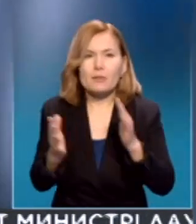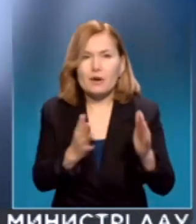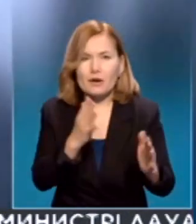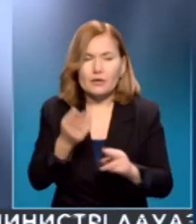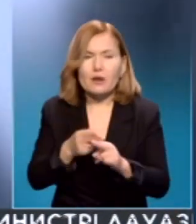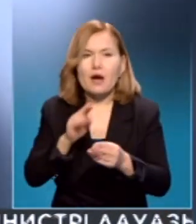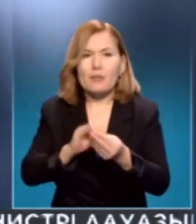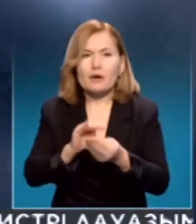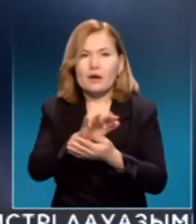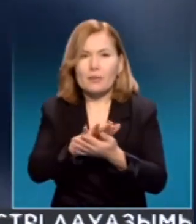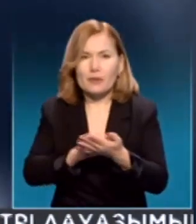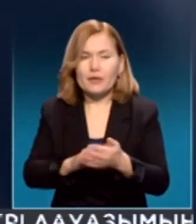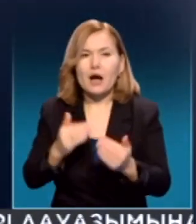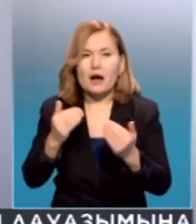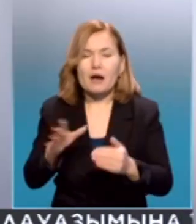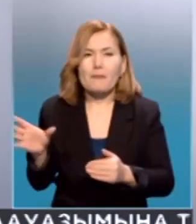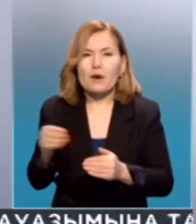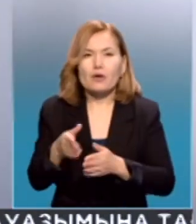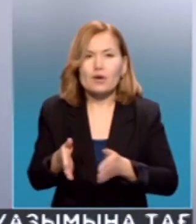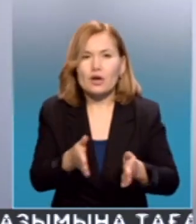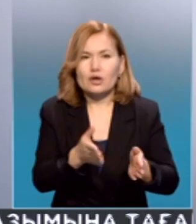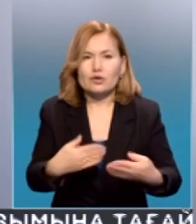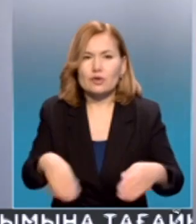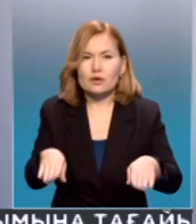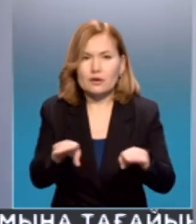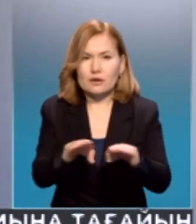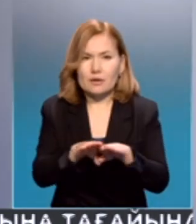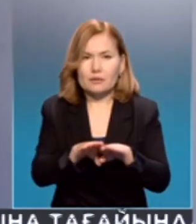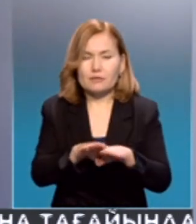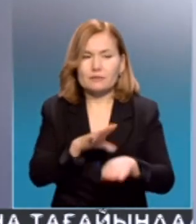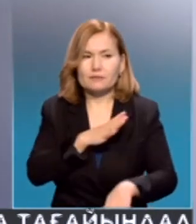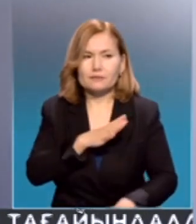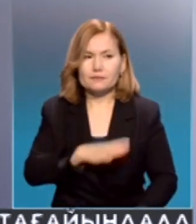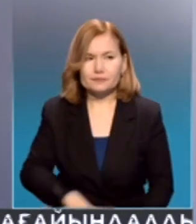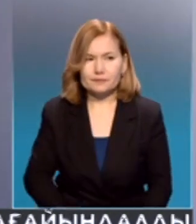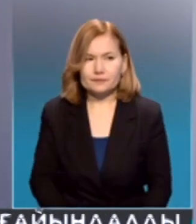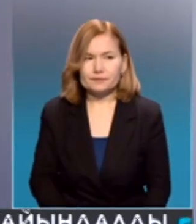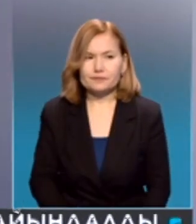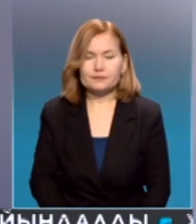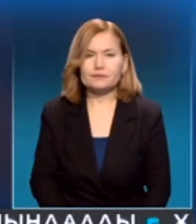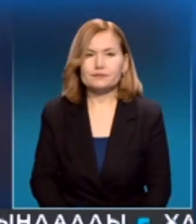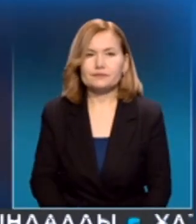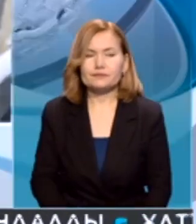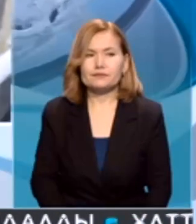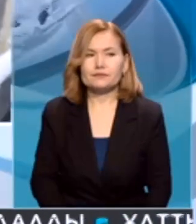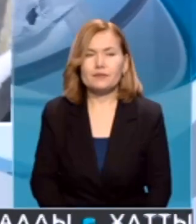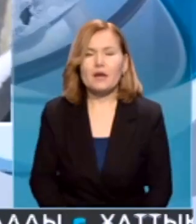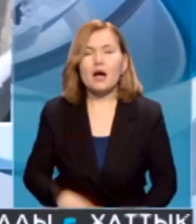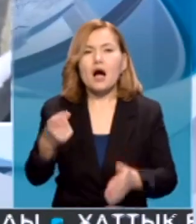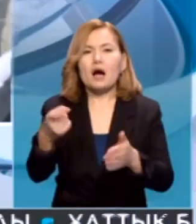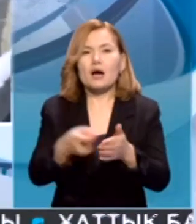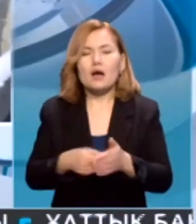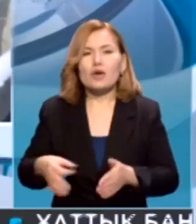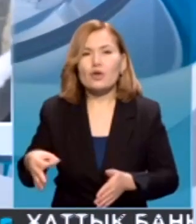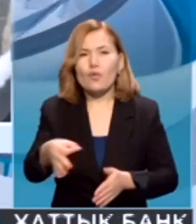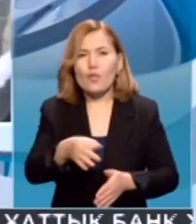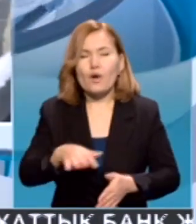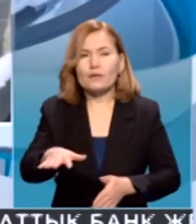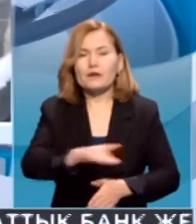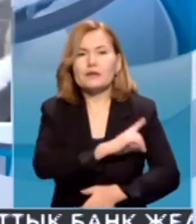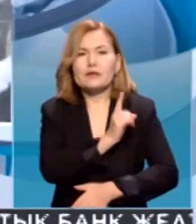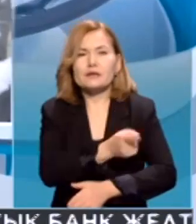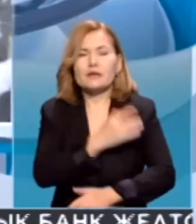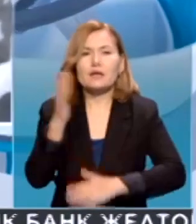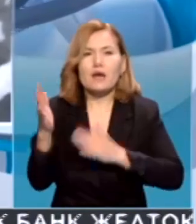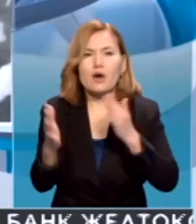де сейілер емес. Қазір барлық бағыттағы жолдар жабық. Қарағанды облысының аумағында дауыл